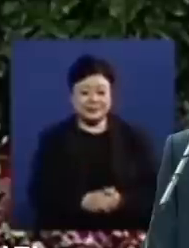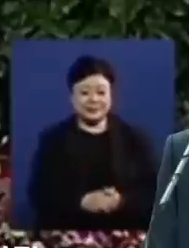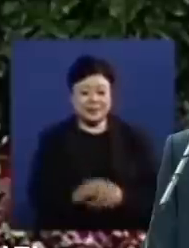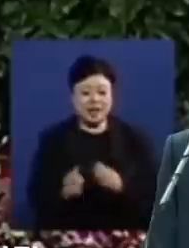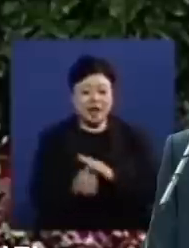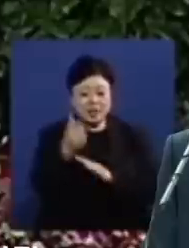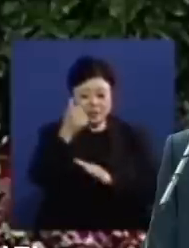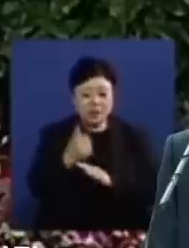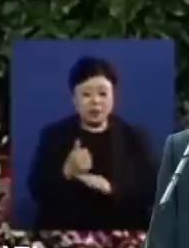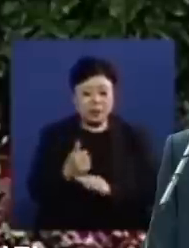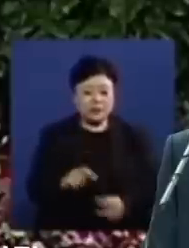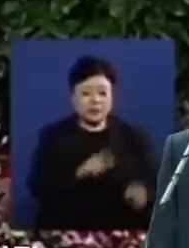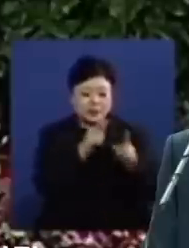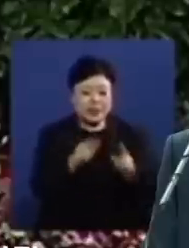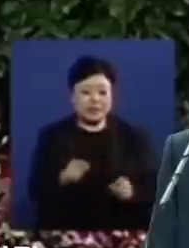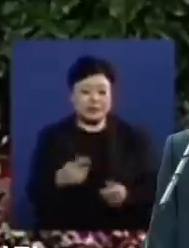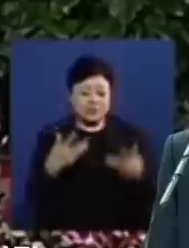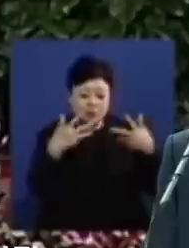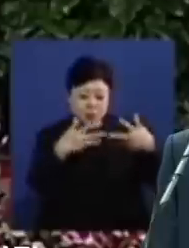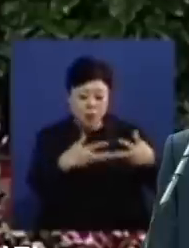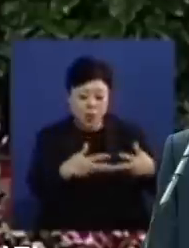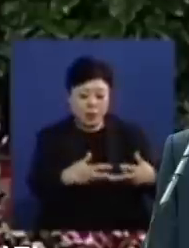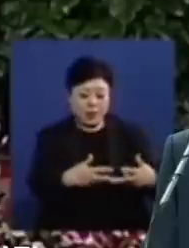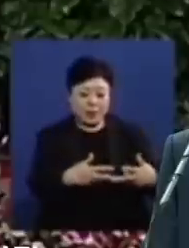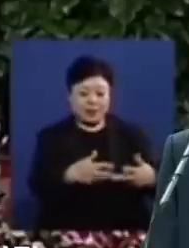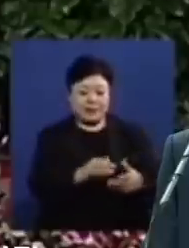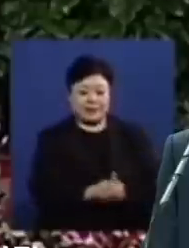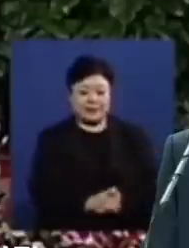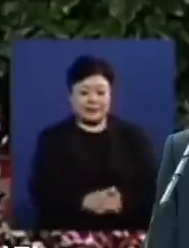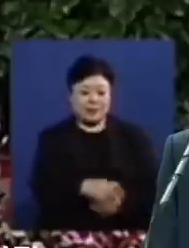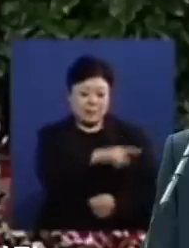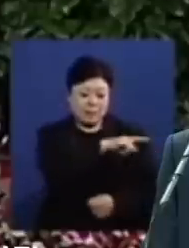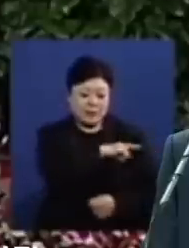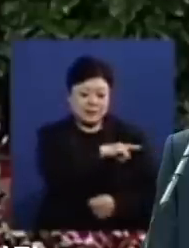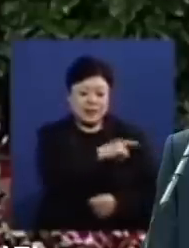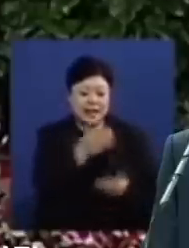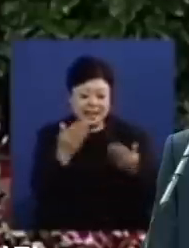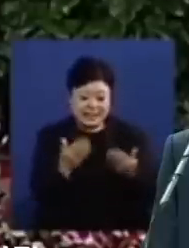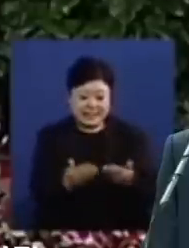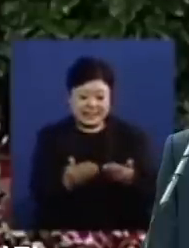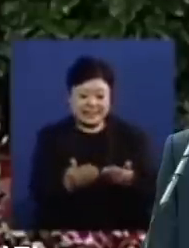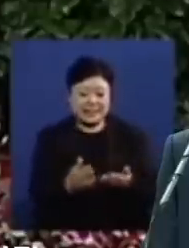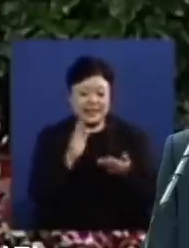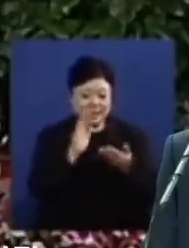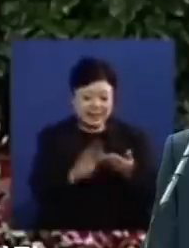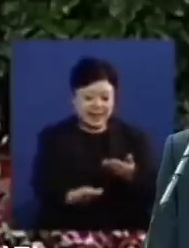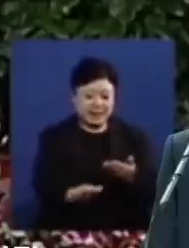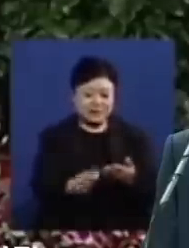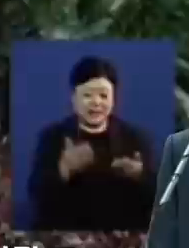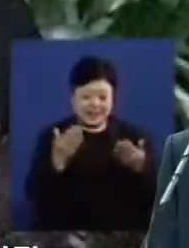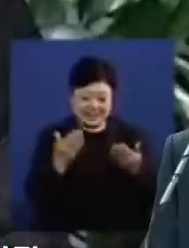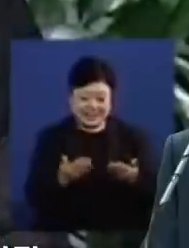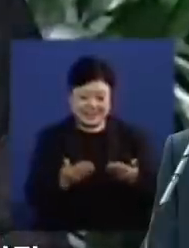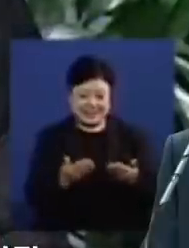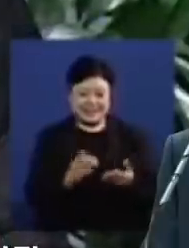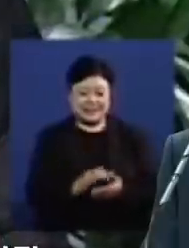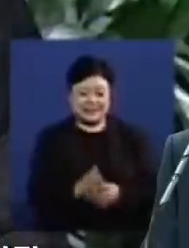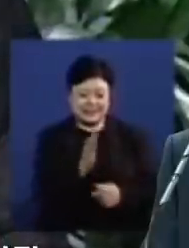성공적인 인생을 사는 조건으로 먼저 할 일과 나중 할